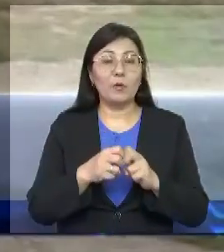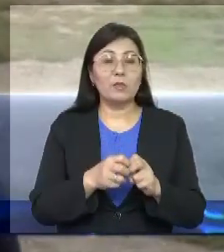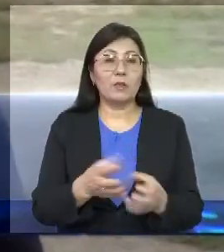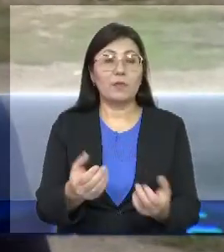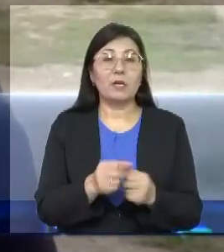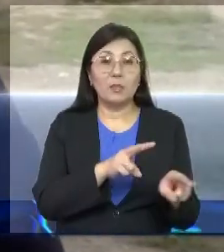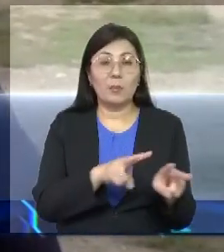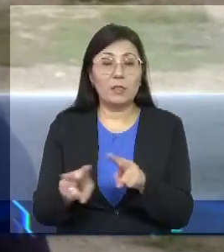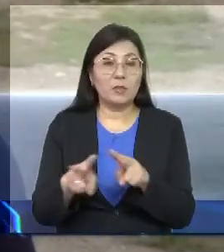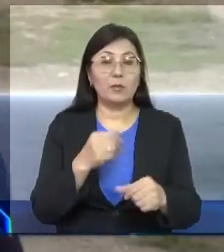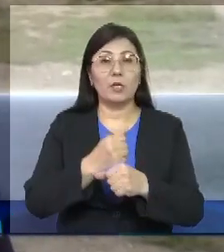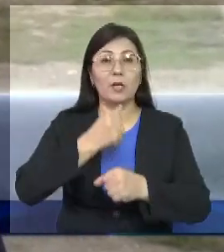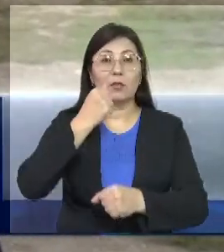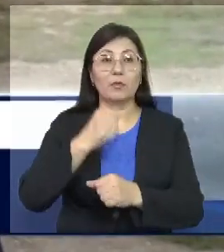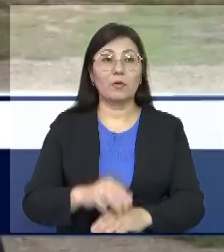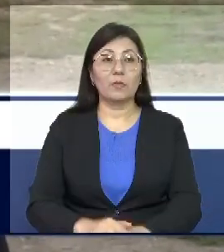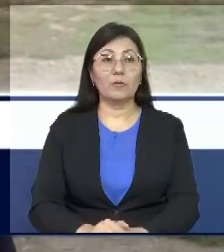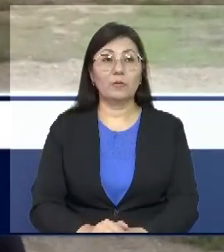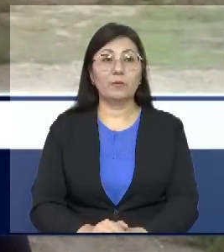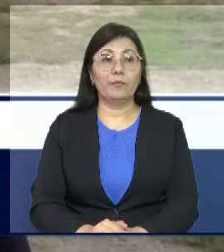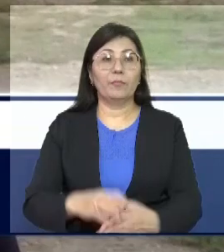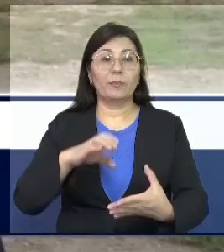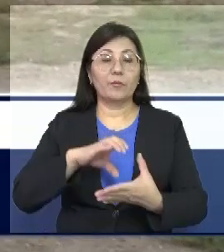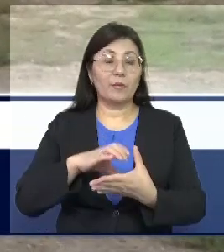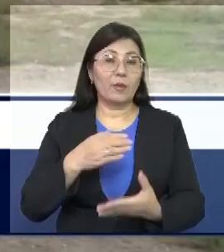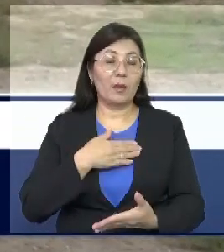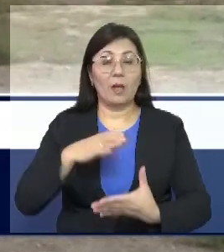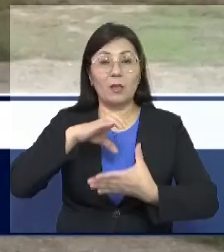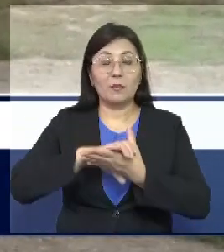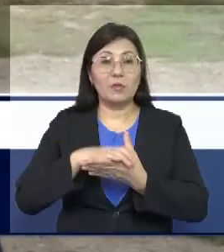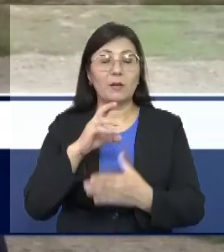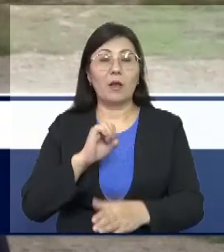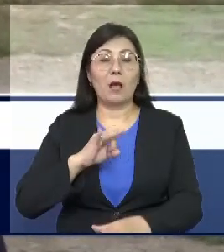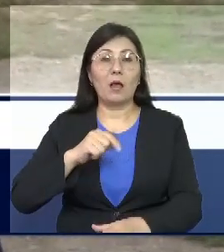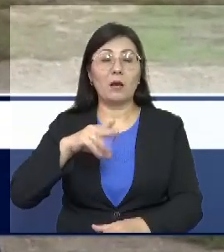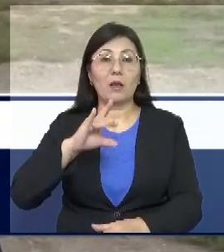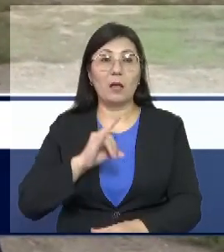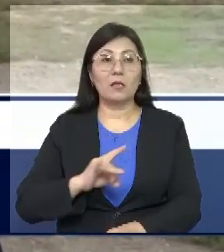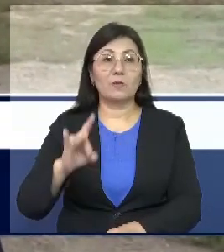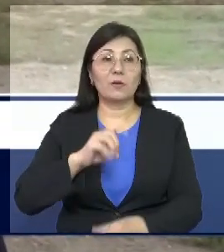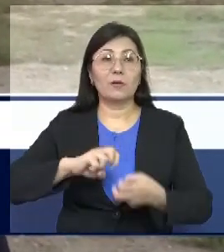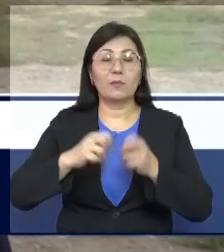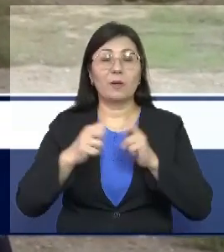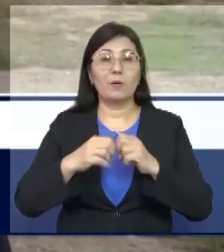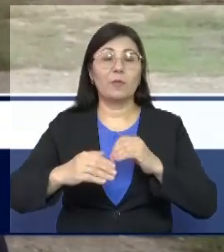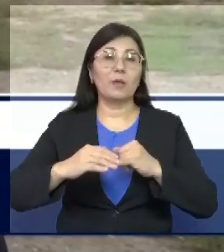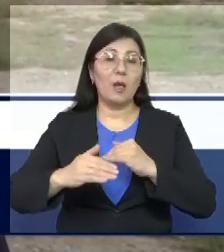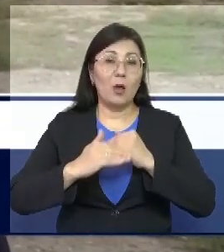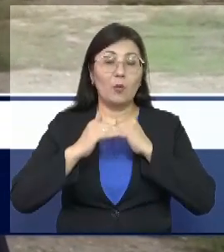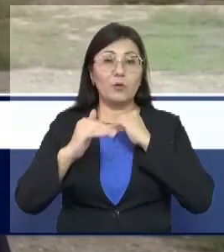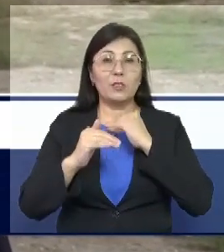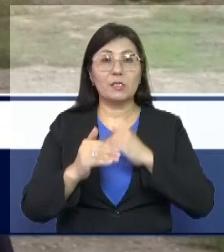контроль. Познакомились в этой поездке в Каргалинский район с проблемными участками, короче, то,